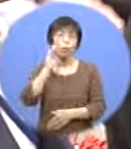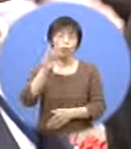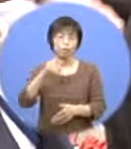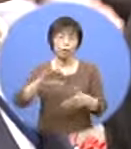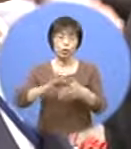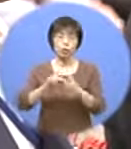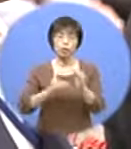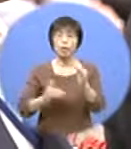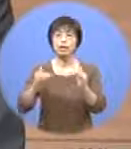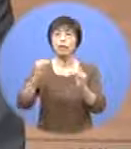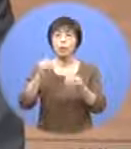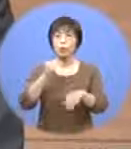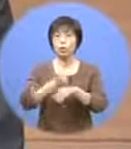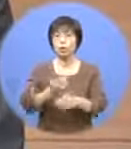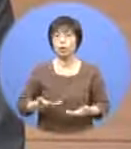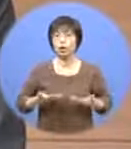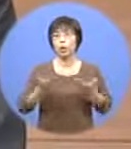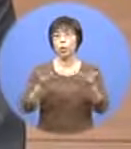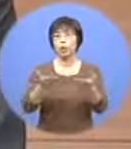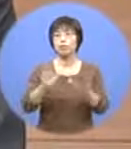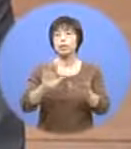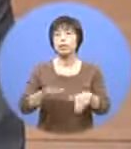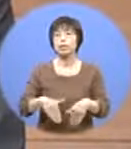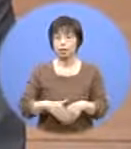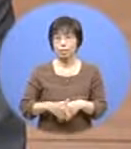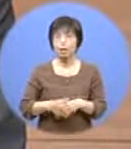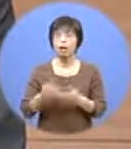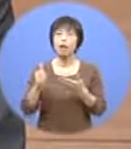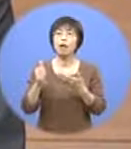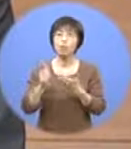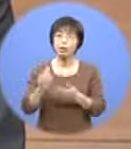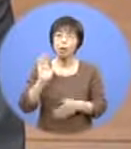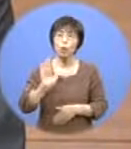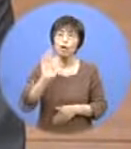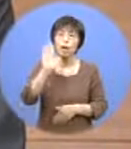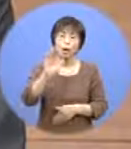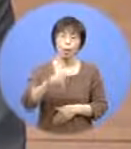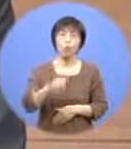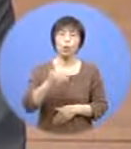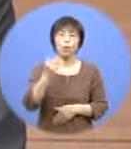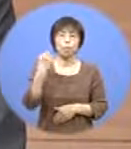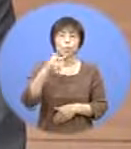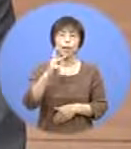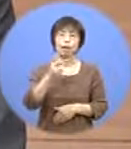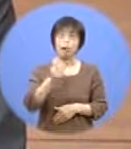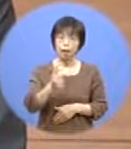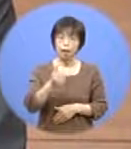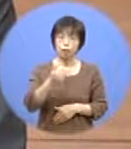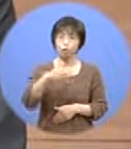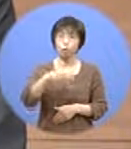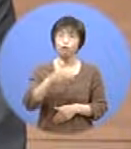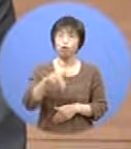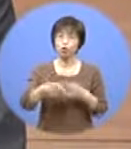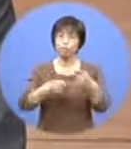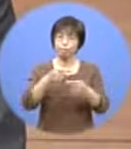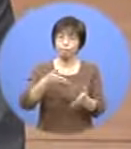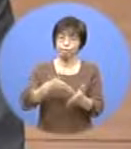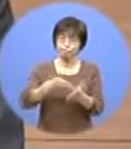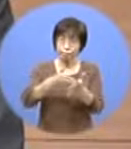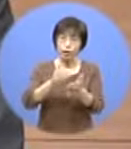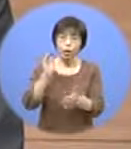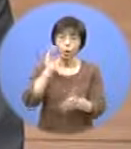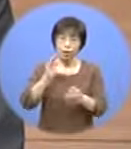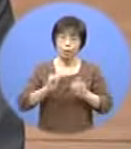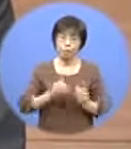に大いに貢献しました。荒俣さんは今後も熊楠を通じて和歌山を発信していく考えを述べました